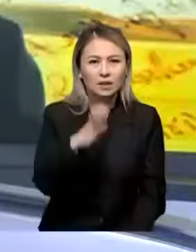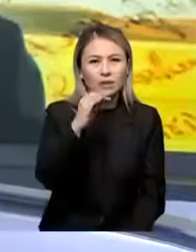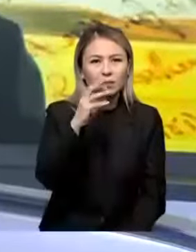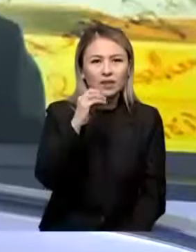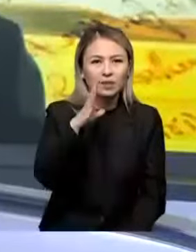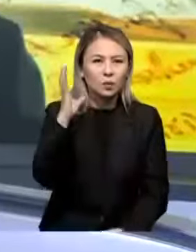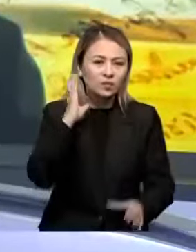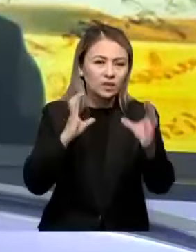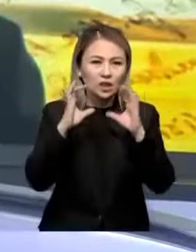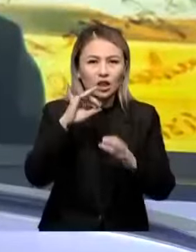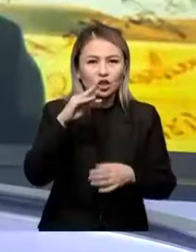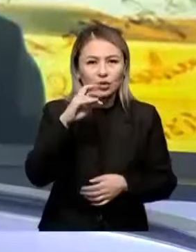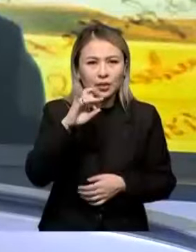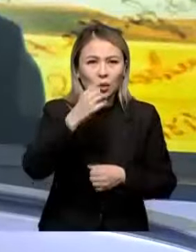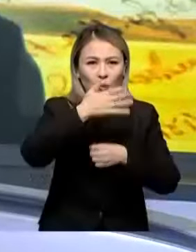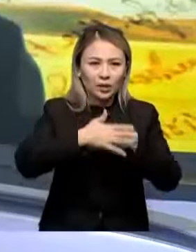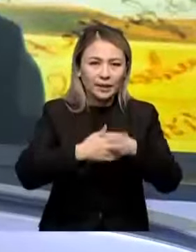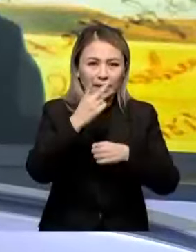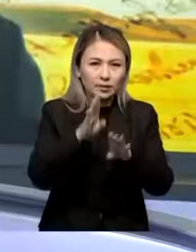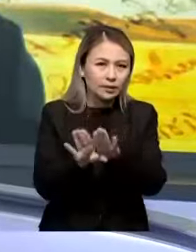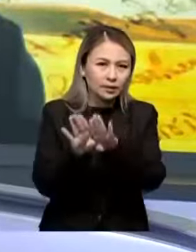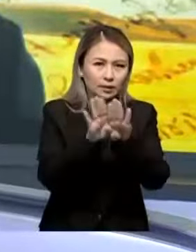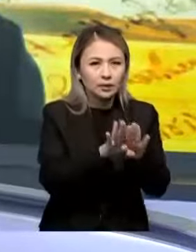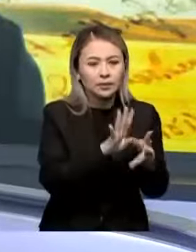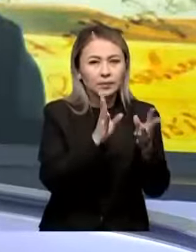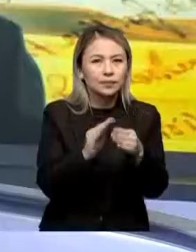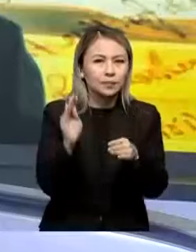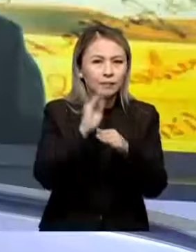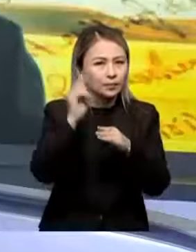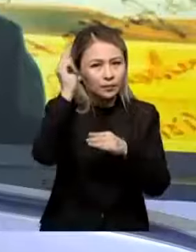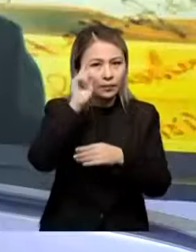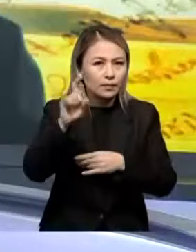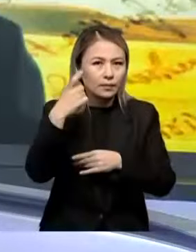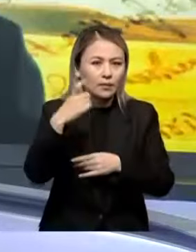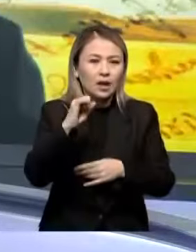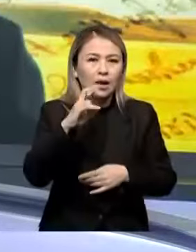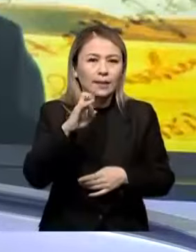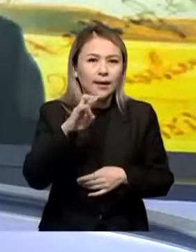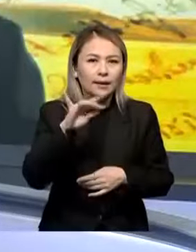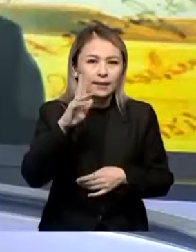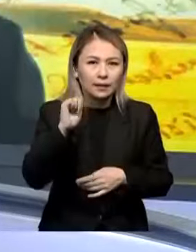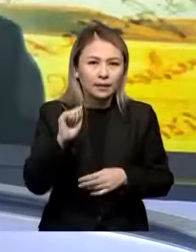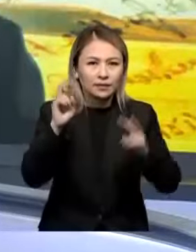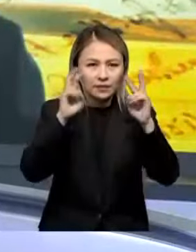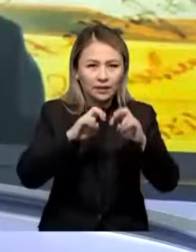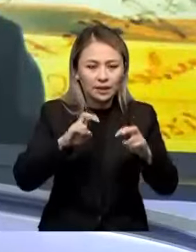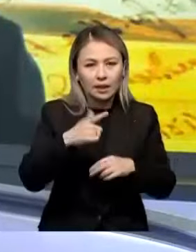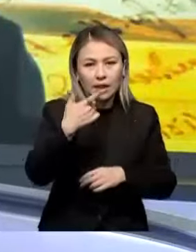Сәтбаев университетінің инженерлік орталығы екі бірдей зертханамен толықты. Оқу орында химиялық аналитикалық зерттеулер